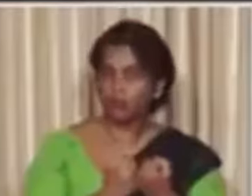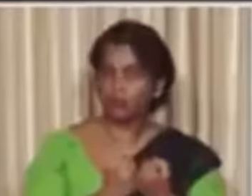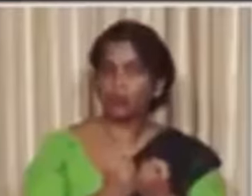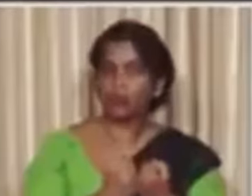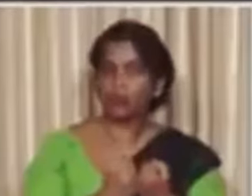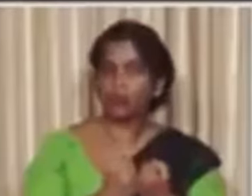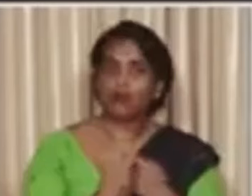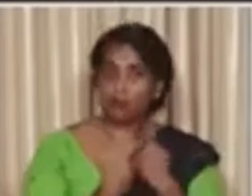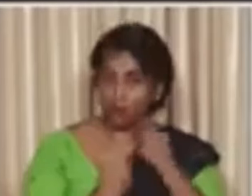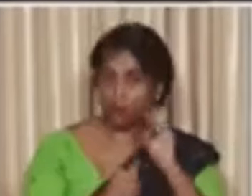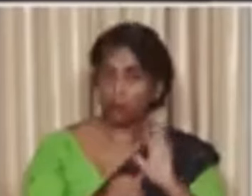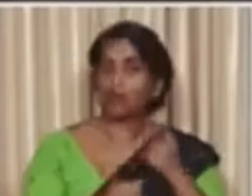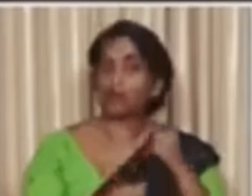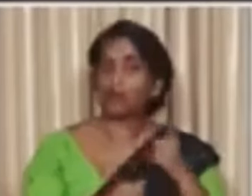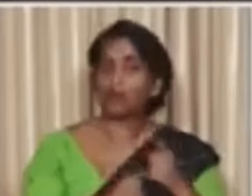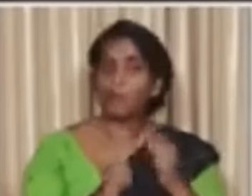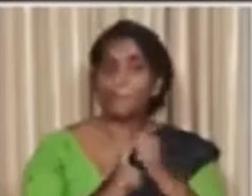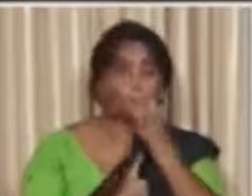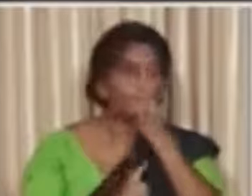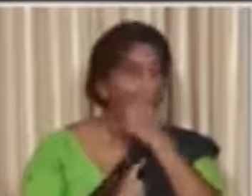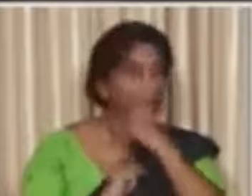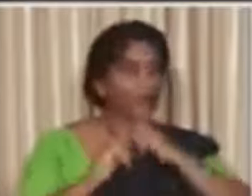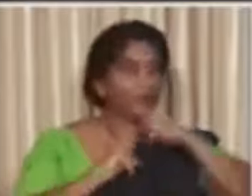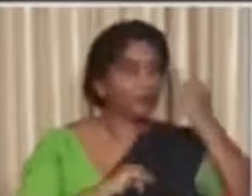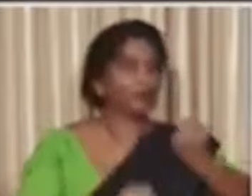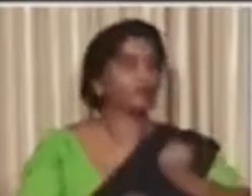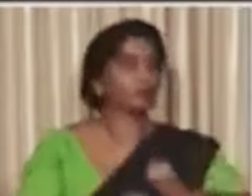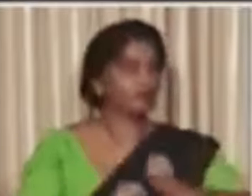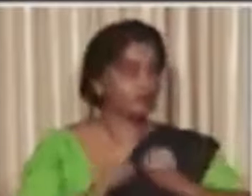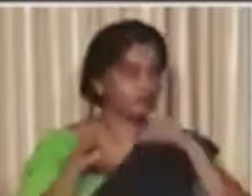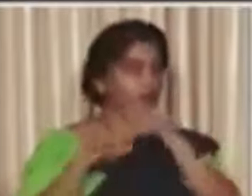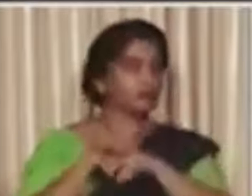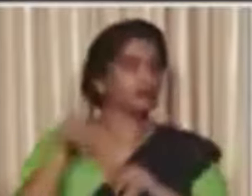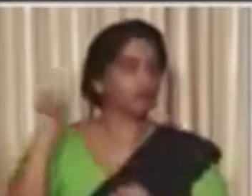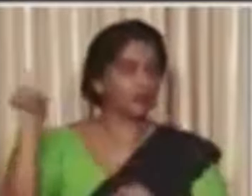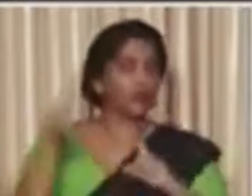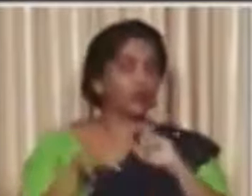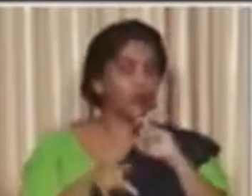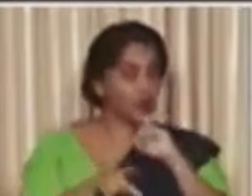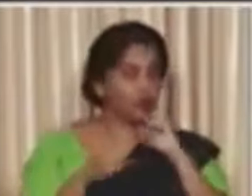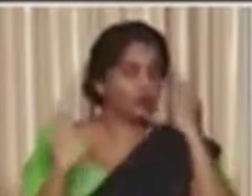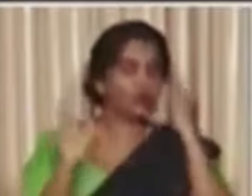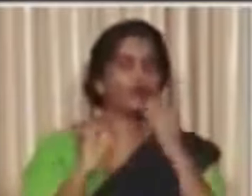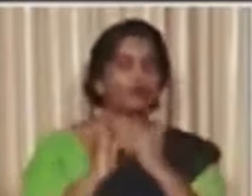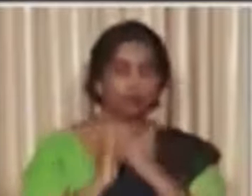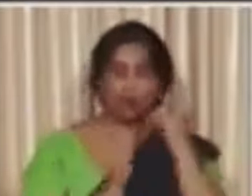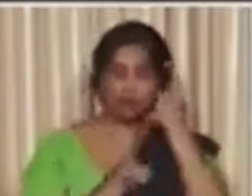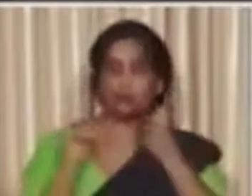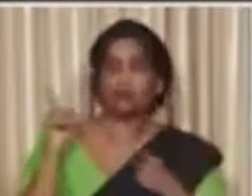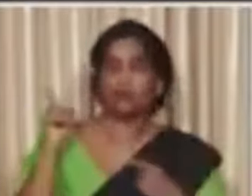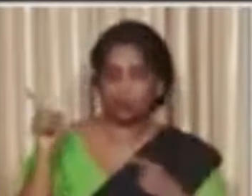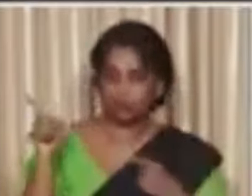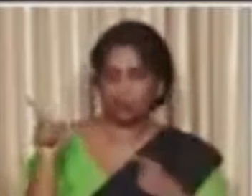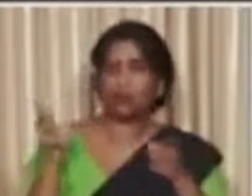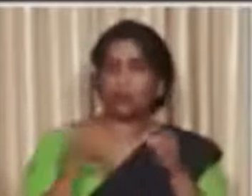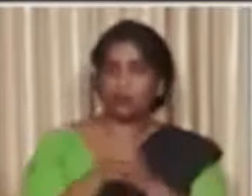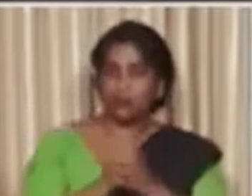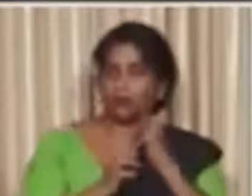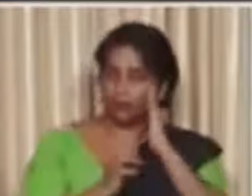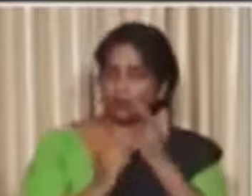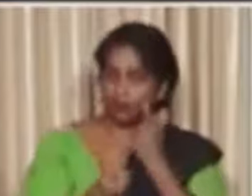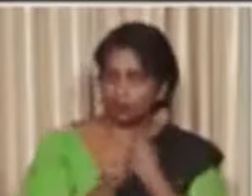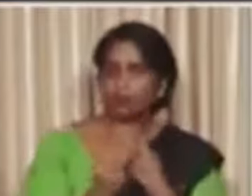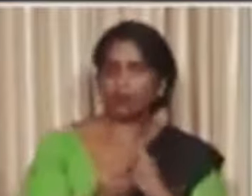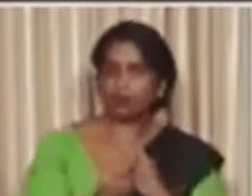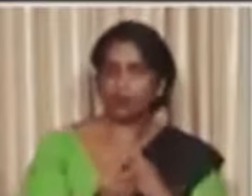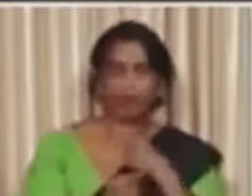අලුත් පරීක්ෂණ කරන්න කියන්න පෙරදිරි විශ්වවිද්‍යාලයේ වෛද්‍ය පීඩේ ඉන්න අධිකරණ සම්බන්ධව තියෙන විද්වතුන් ඉන්නවා ඒ කණ්ඩායමක් දාලා ස්වාධීන කරන්න